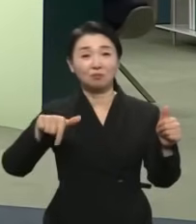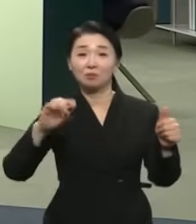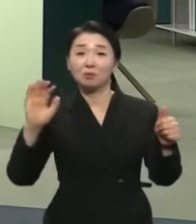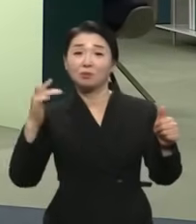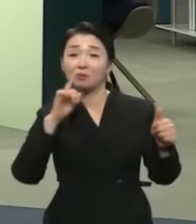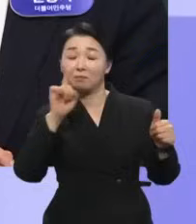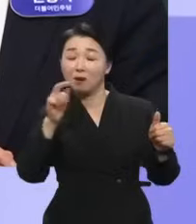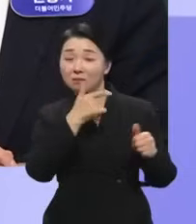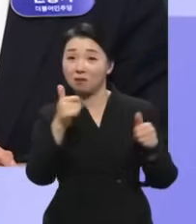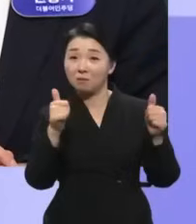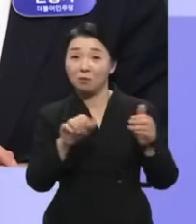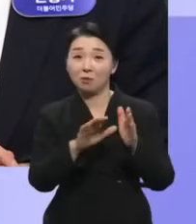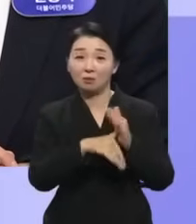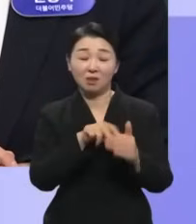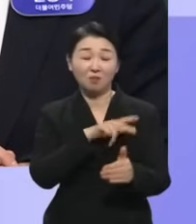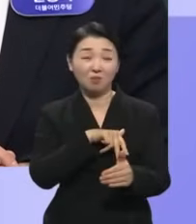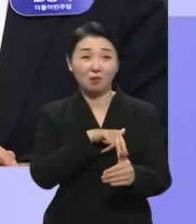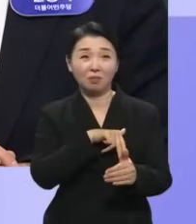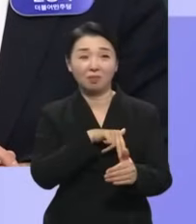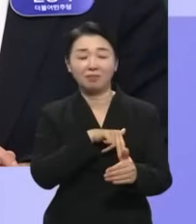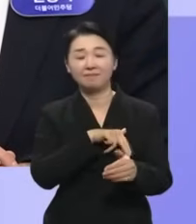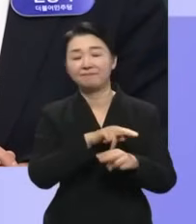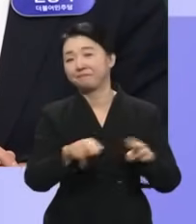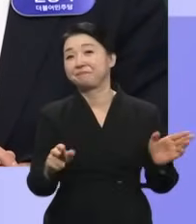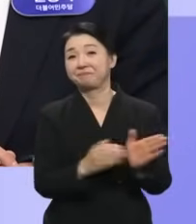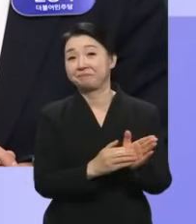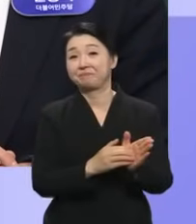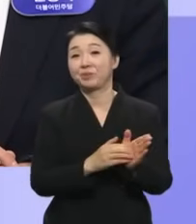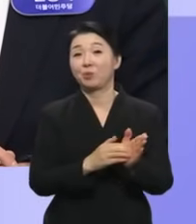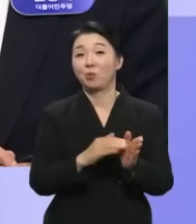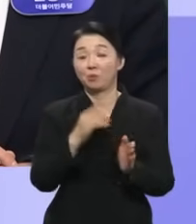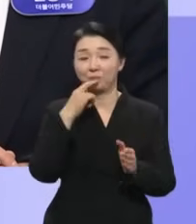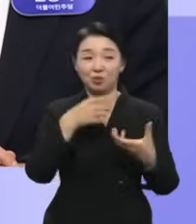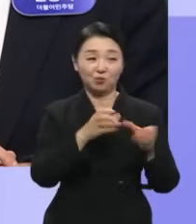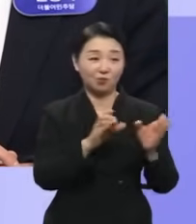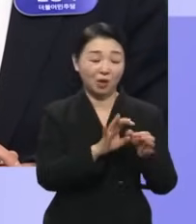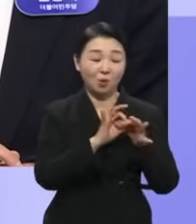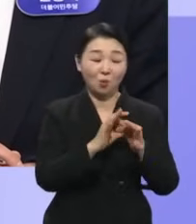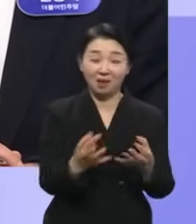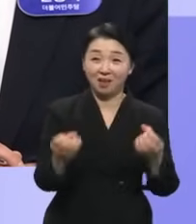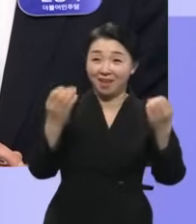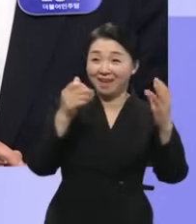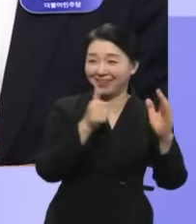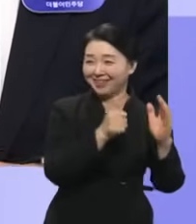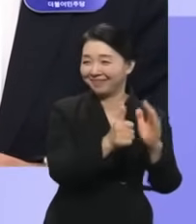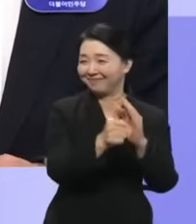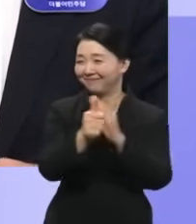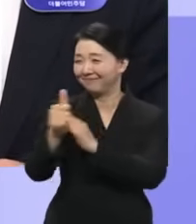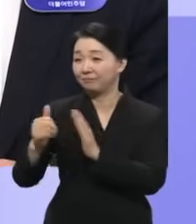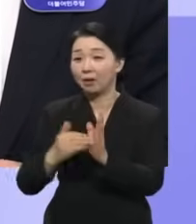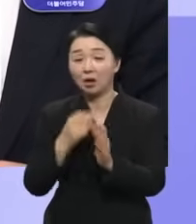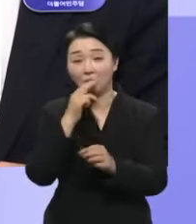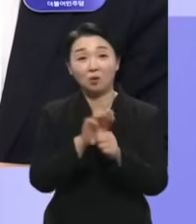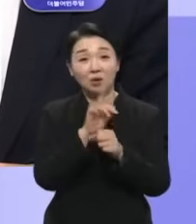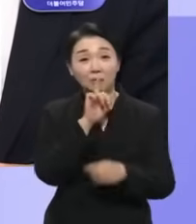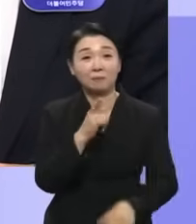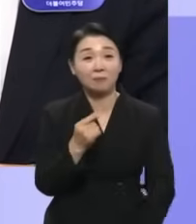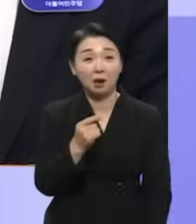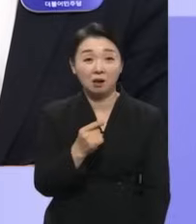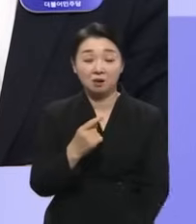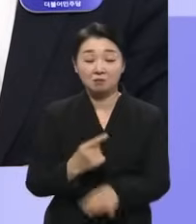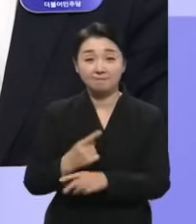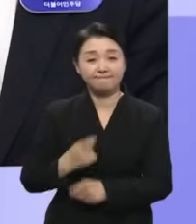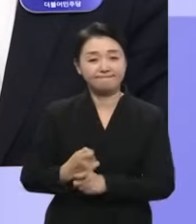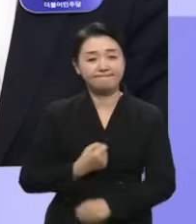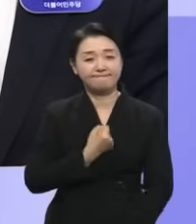이제 대법원에서 의원직 상실형을 받았고 최근에 또 여러 민주당 관련 행사를 돌면서 아 좀 억울하다 복수하겠다